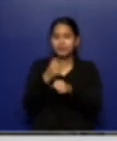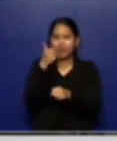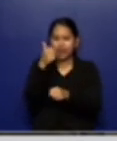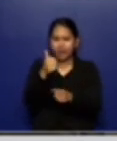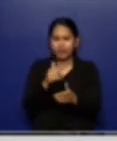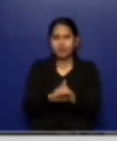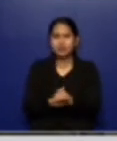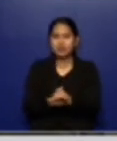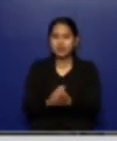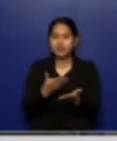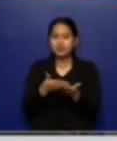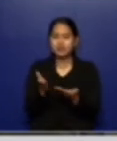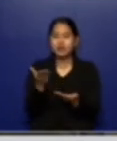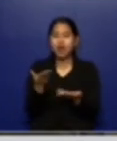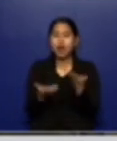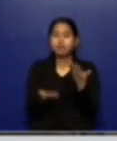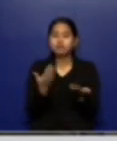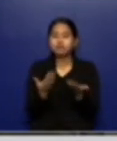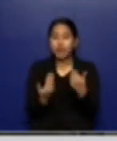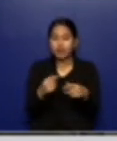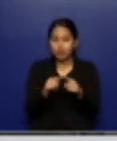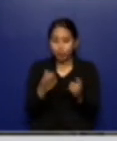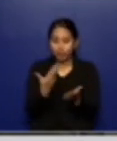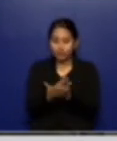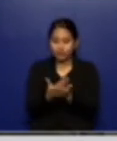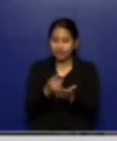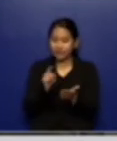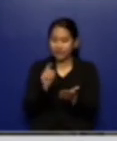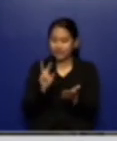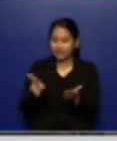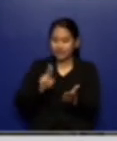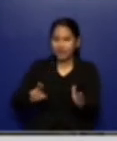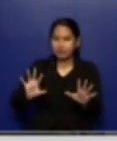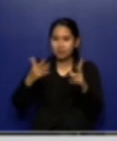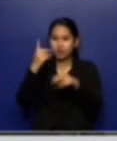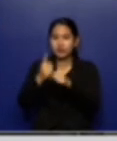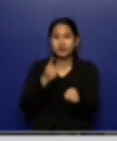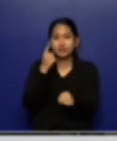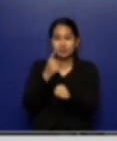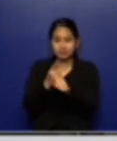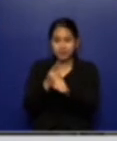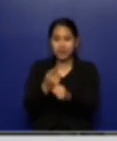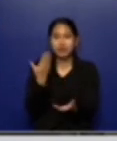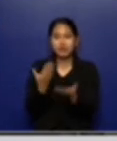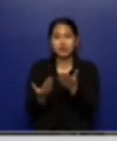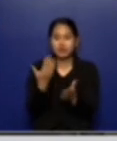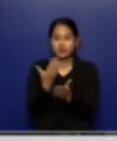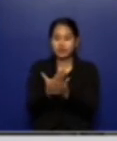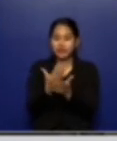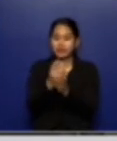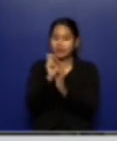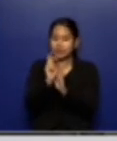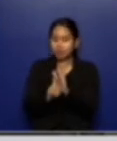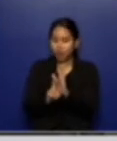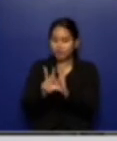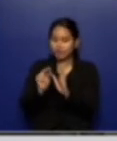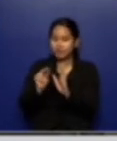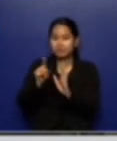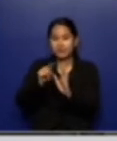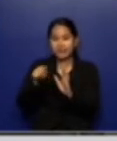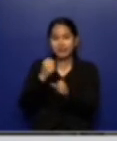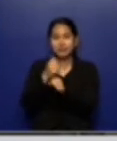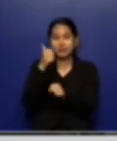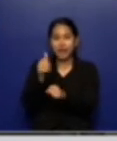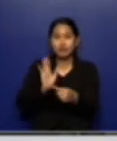าแต่ให้บอกไว้ว่าเงินส่วนนี้ให้ซื้อให้หมดภายในสิ้นปีแต่ว่าจะกันเป็นเงินสำรองไว้สัก 30% ก็ได้ยกตัวอย่าง